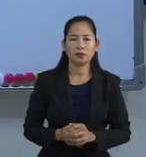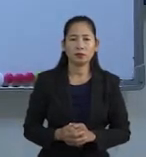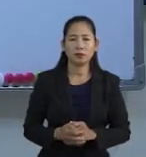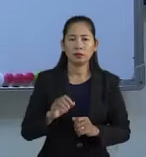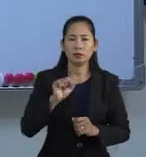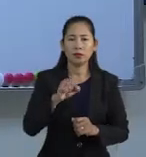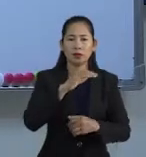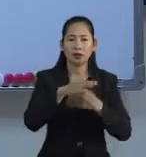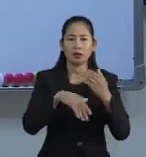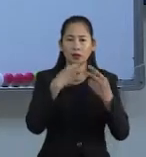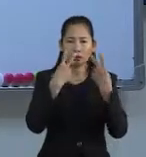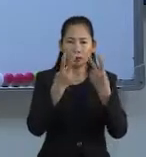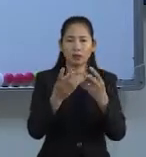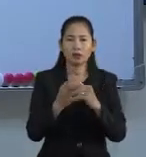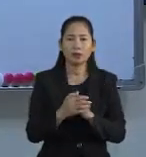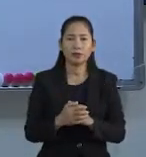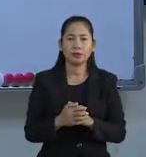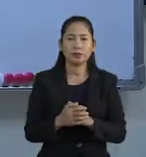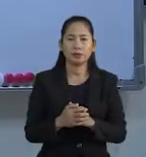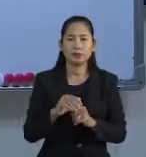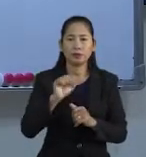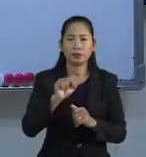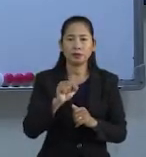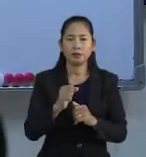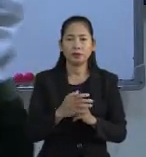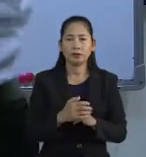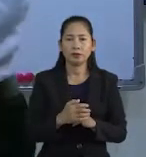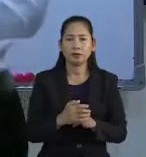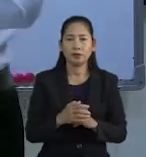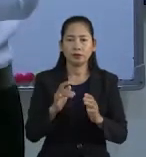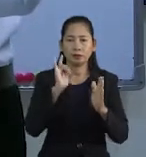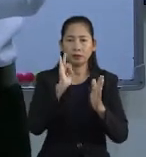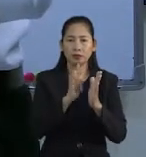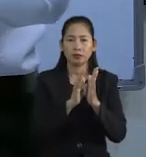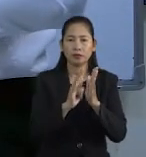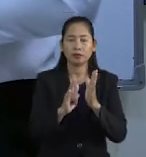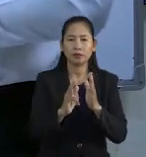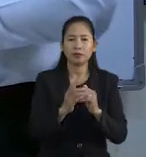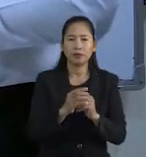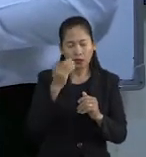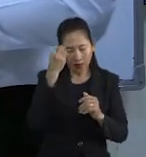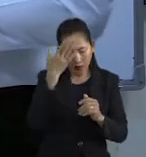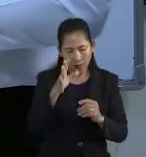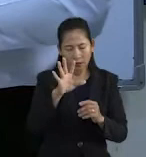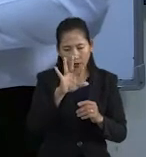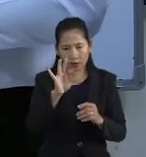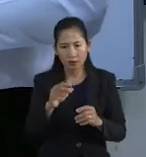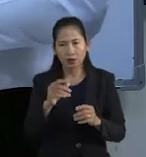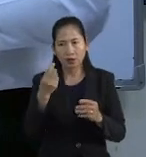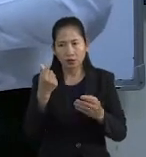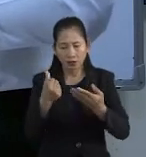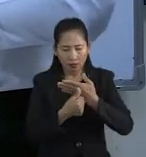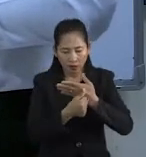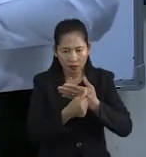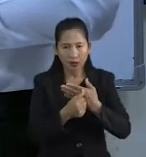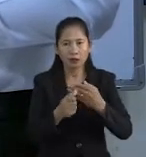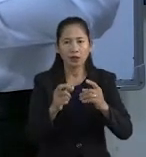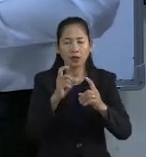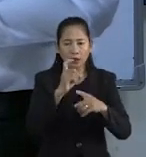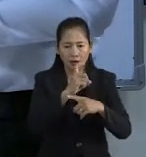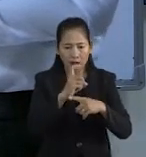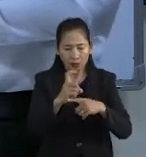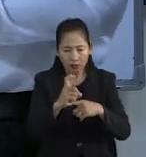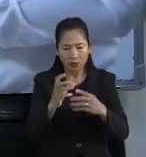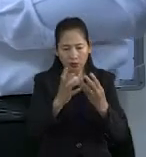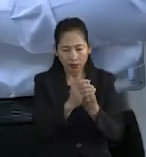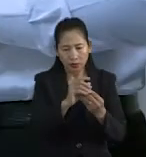và con mới từng học nhé và bệnh nhân đầm bấy rốt đầm lại lấy tam tùng